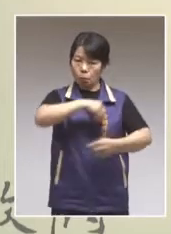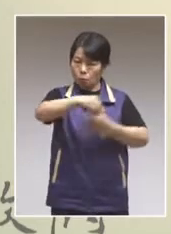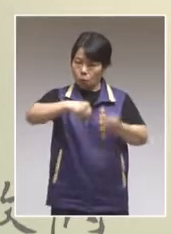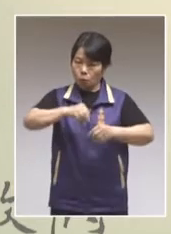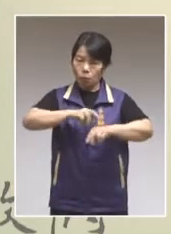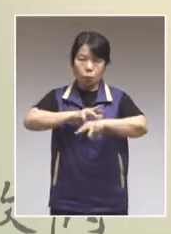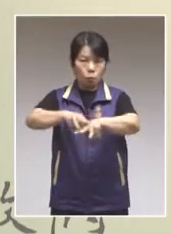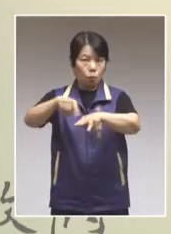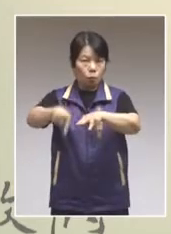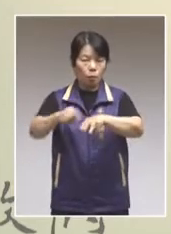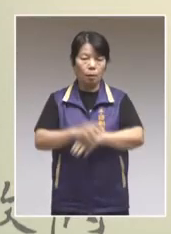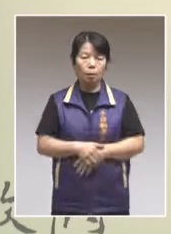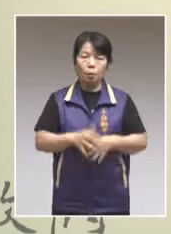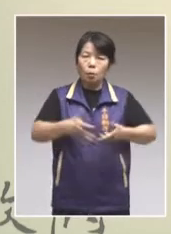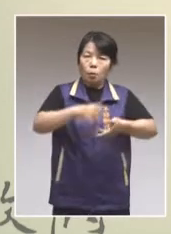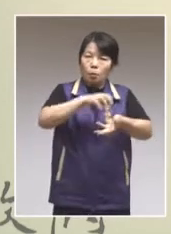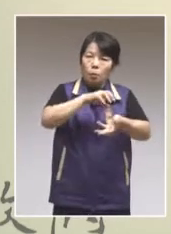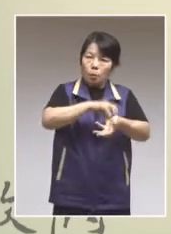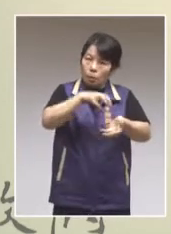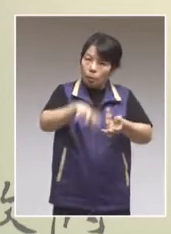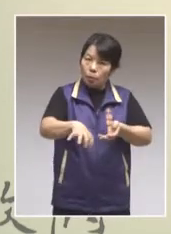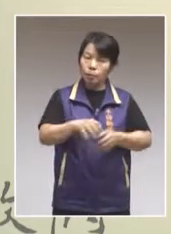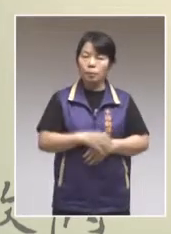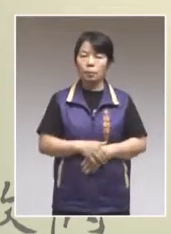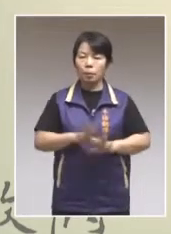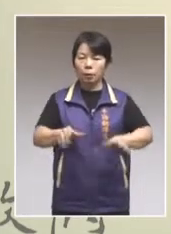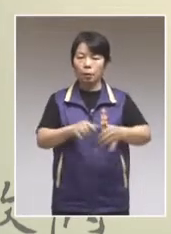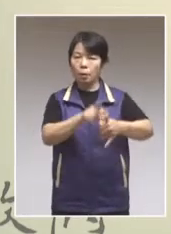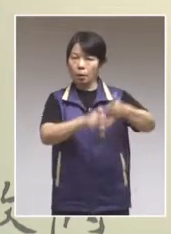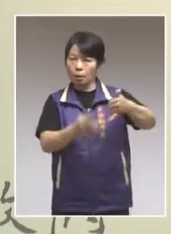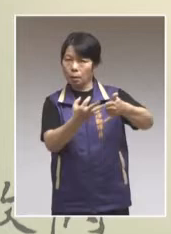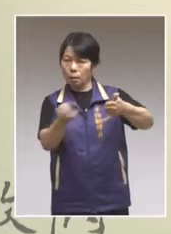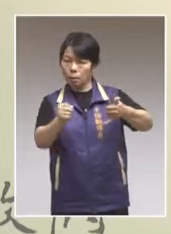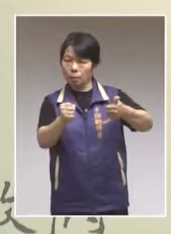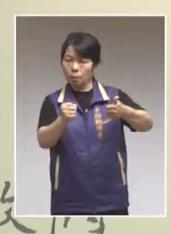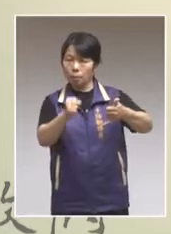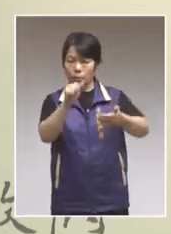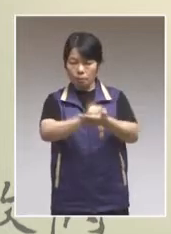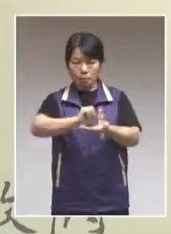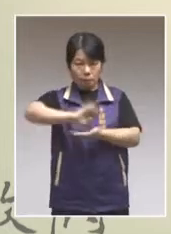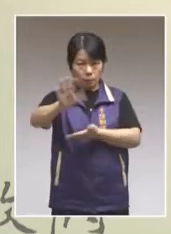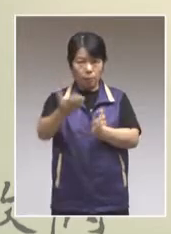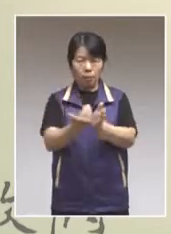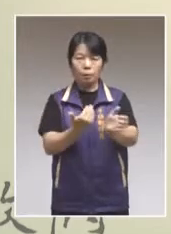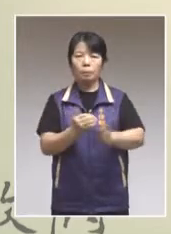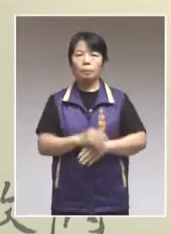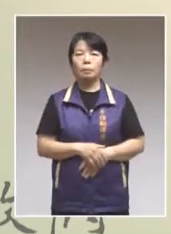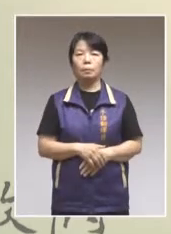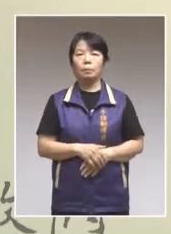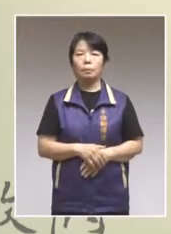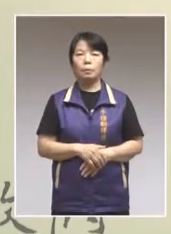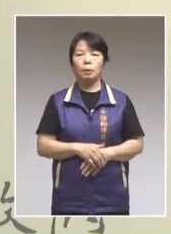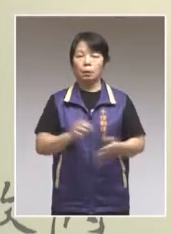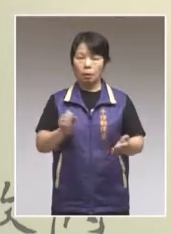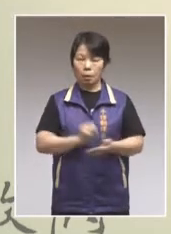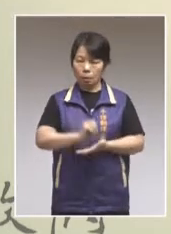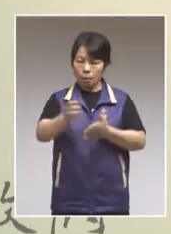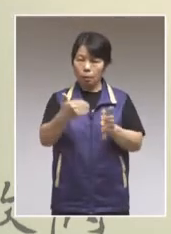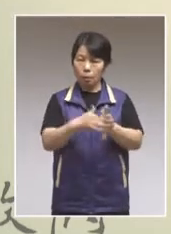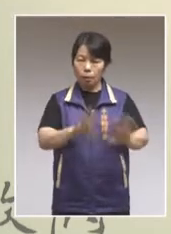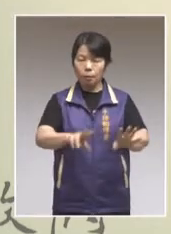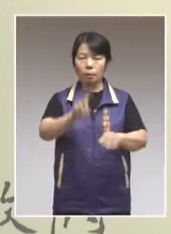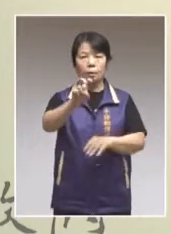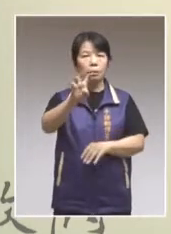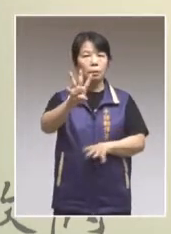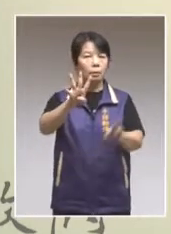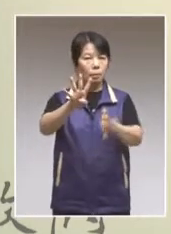含已经转衔出去，还有在这个案号公布之前啊，这个案号公布之后的有24例。